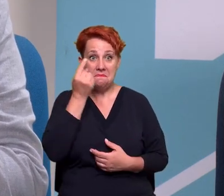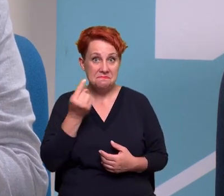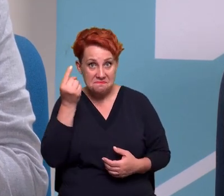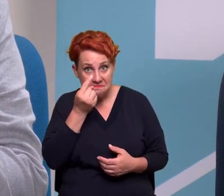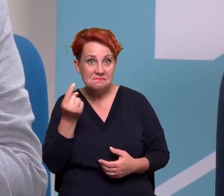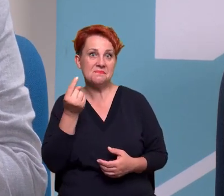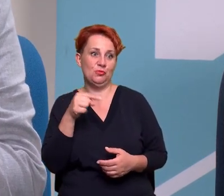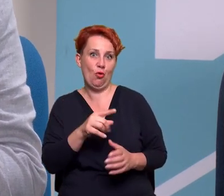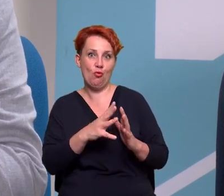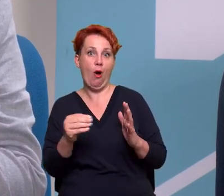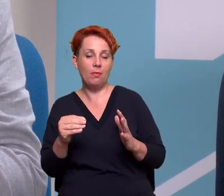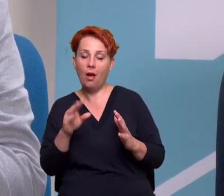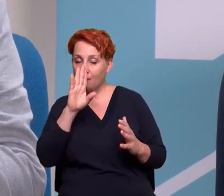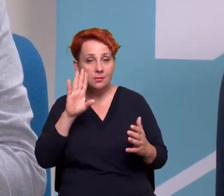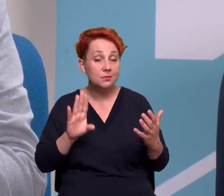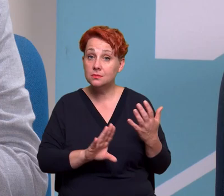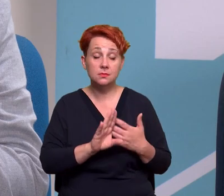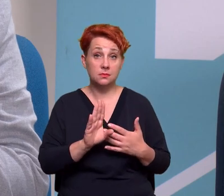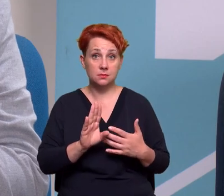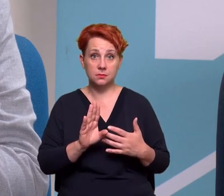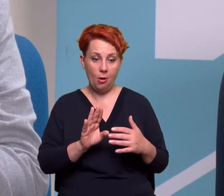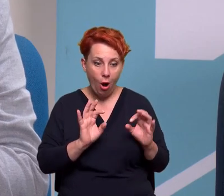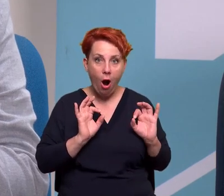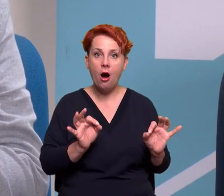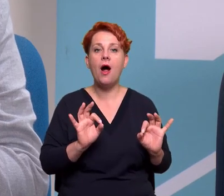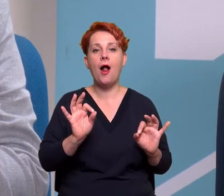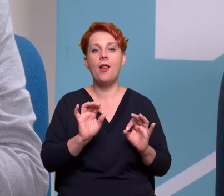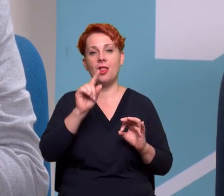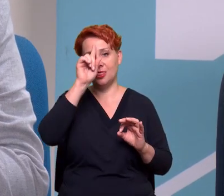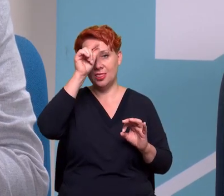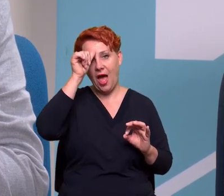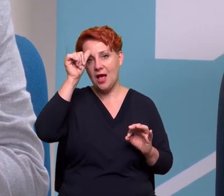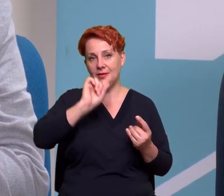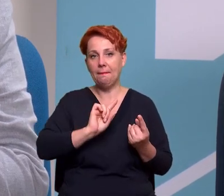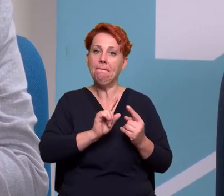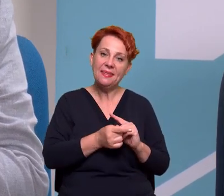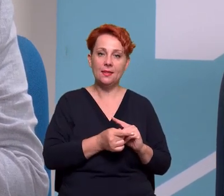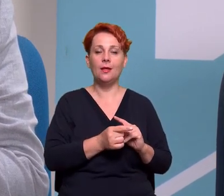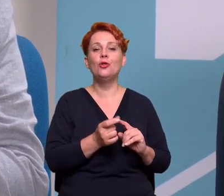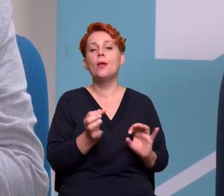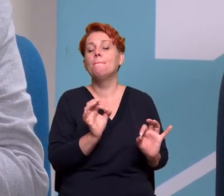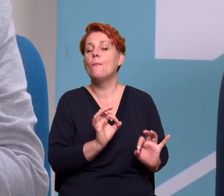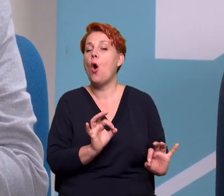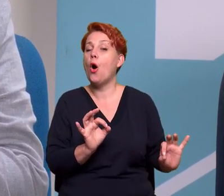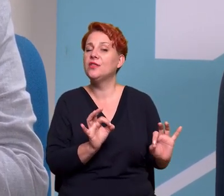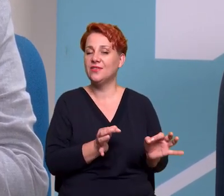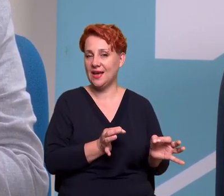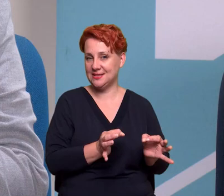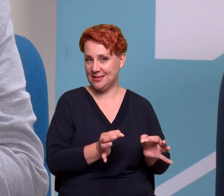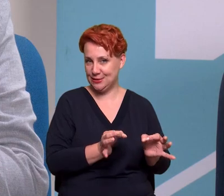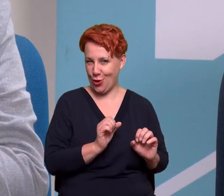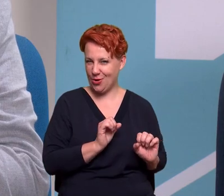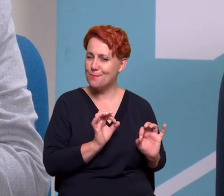że to kopia. Potem okazało się, prawda, że to jest oryginał, tylko z modyfikacją historyczną,